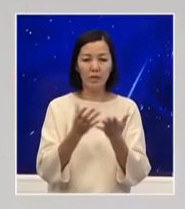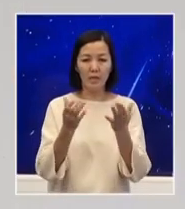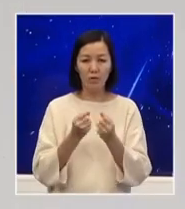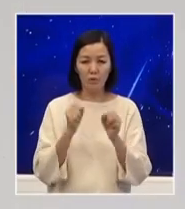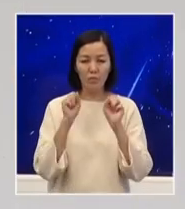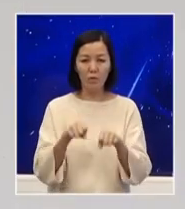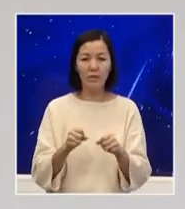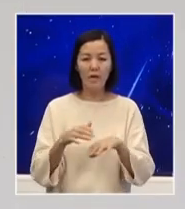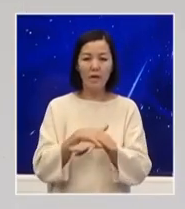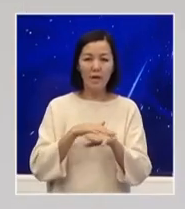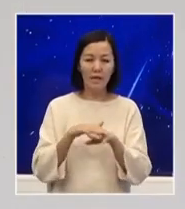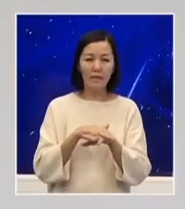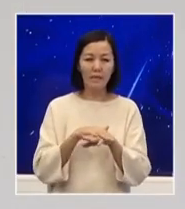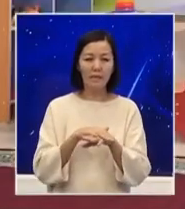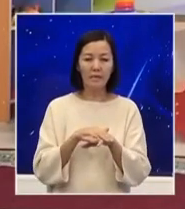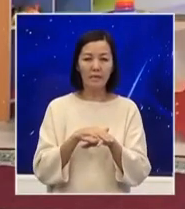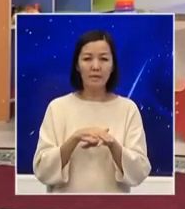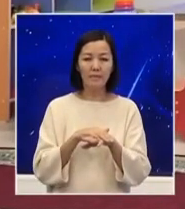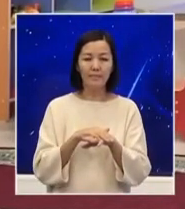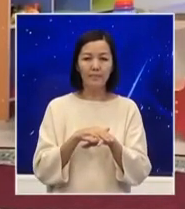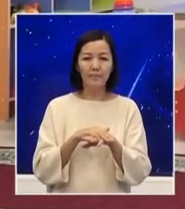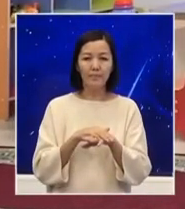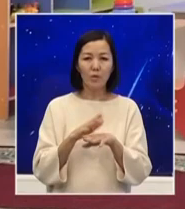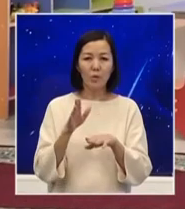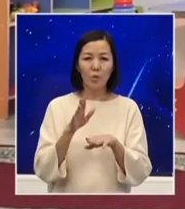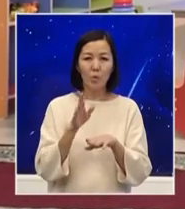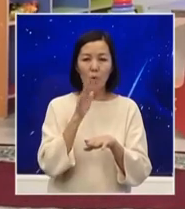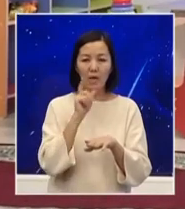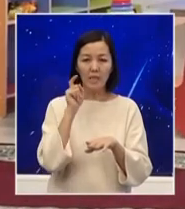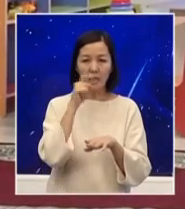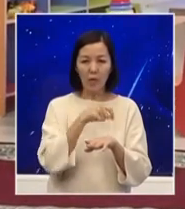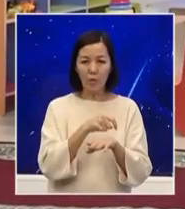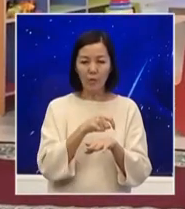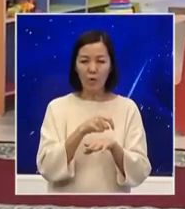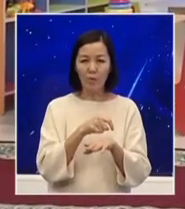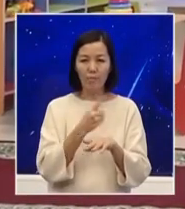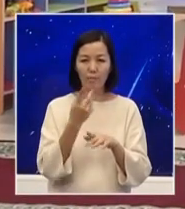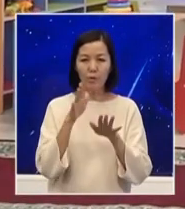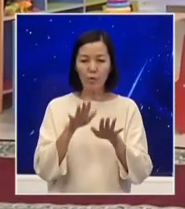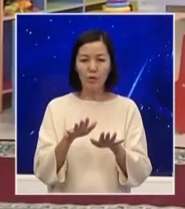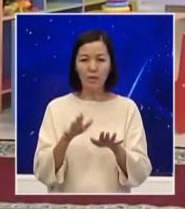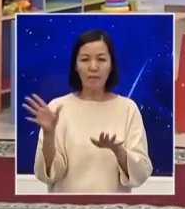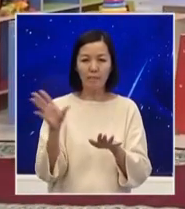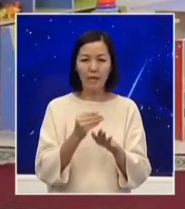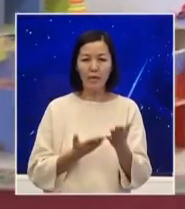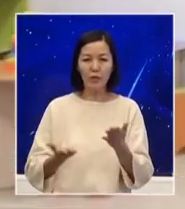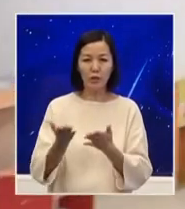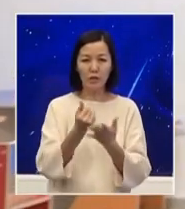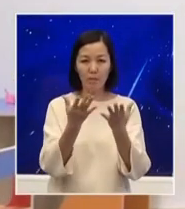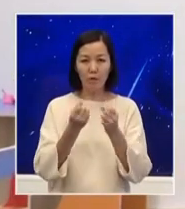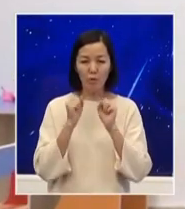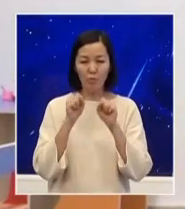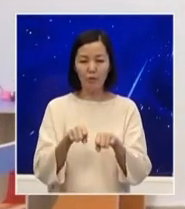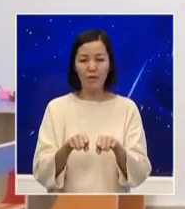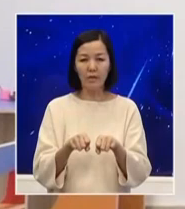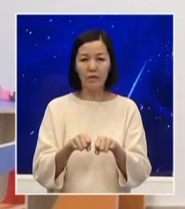мақсаты халықты бөлімдерге жаңағы екі ортада жүргізбей бір орталықтан алу. Одан кейін